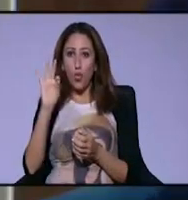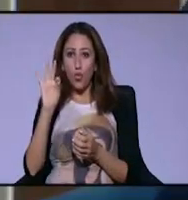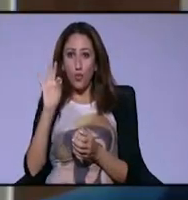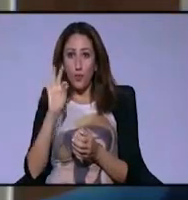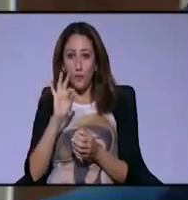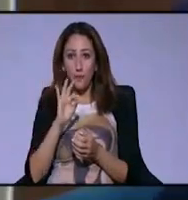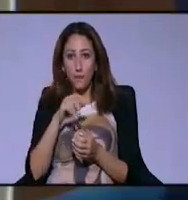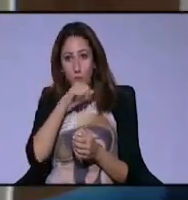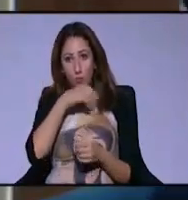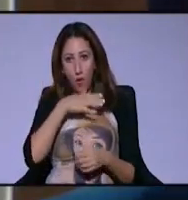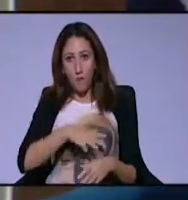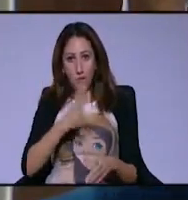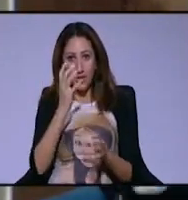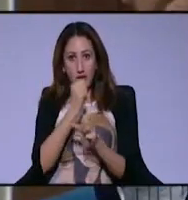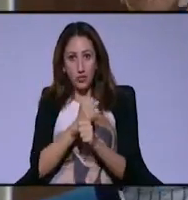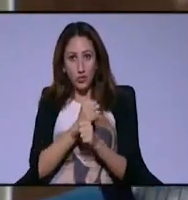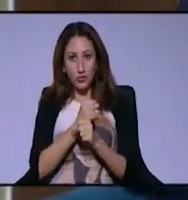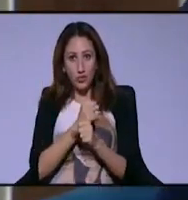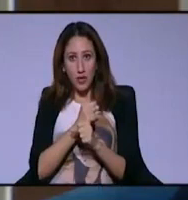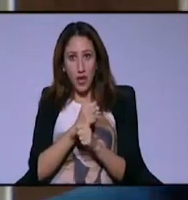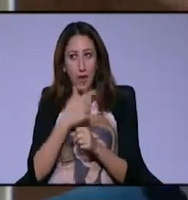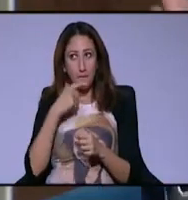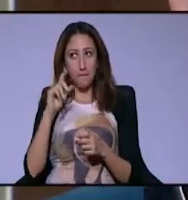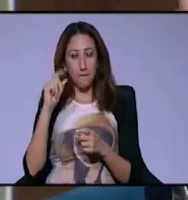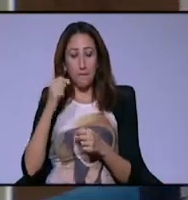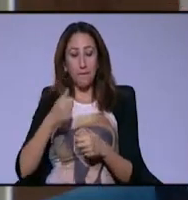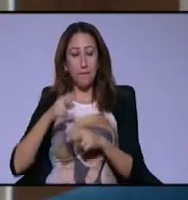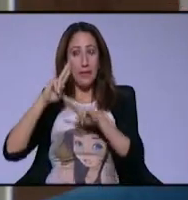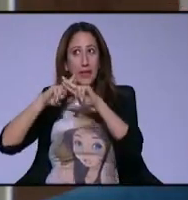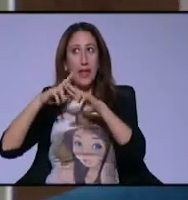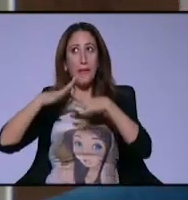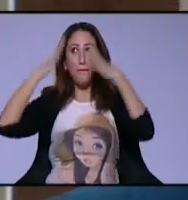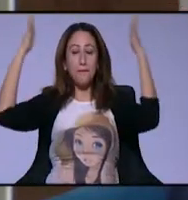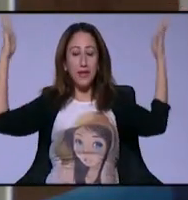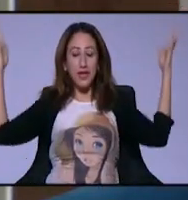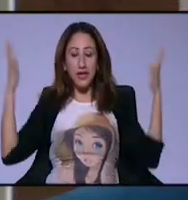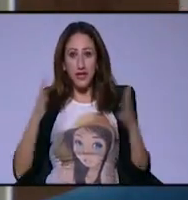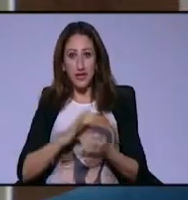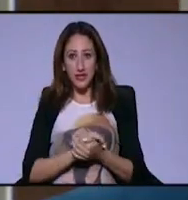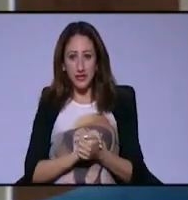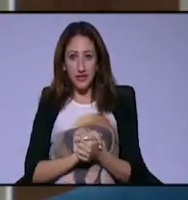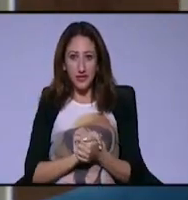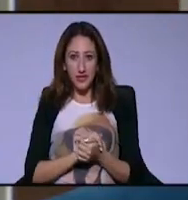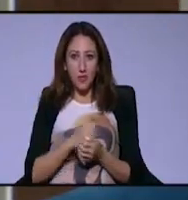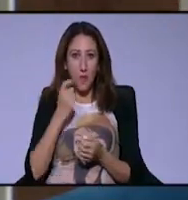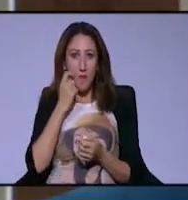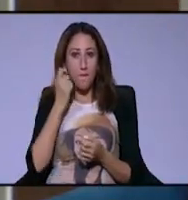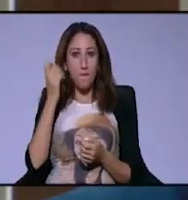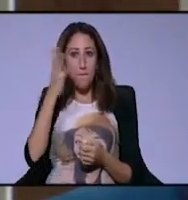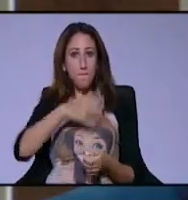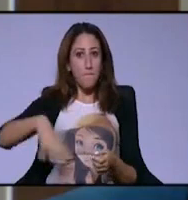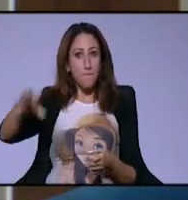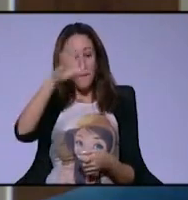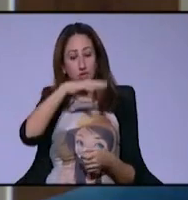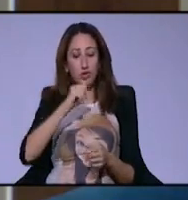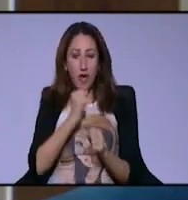هو سيدنا النبي صلى الله عليه وسلم نجم النجوم كلها، يعني نجم الاكوان، فلازم نبقى البشر يكونوا برضو على قدر